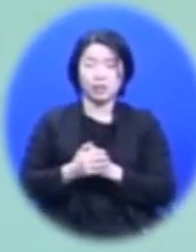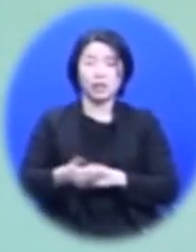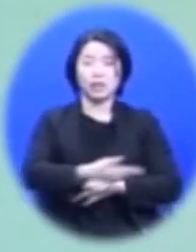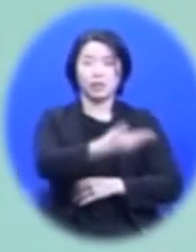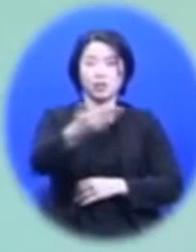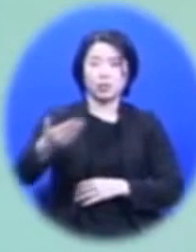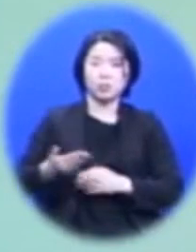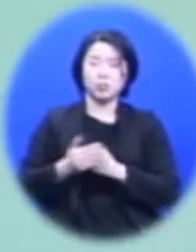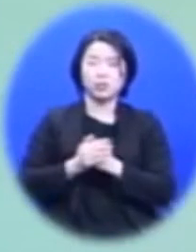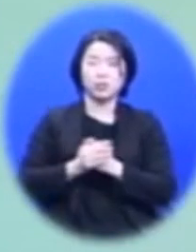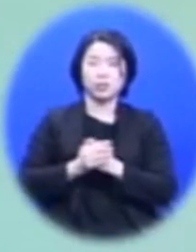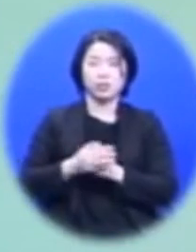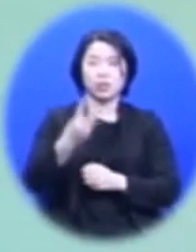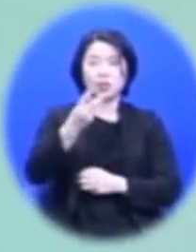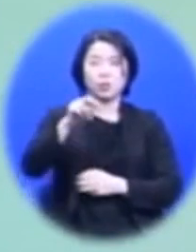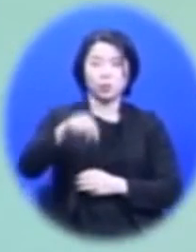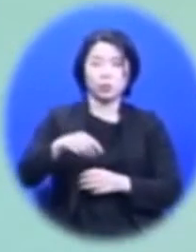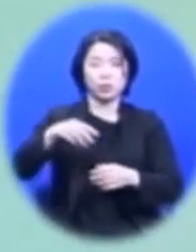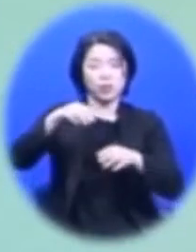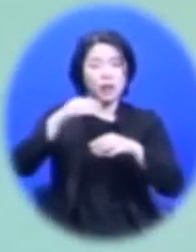여러분, 롯의 아내가